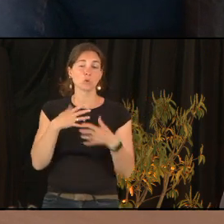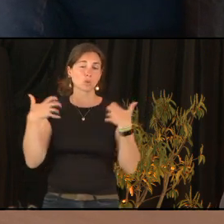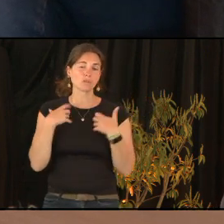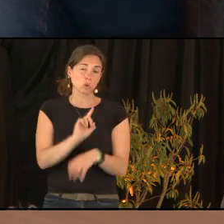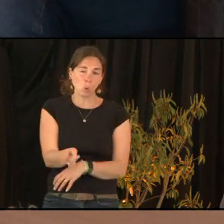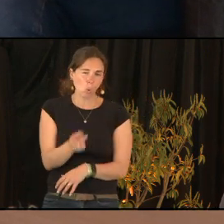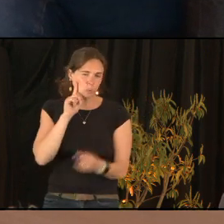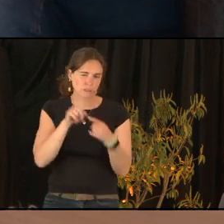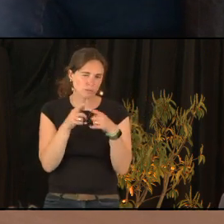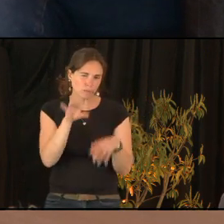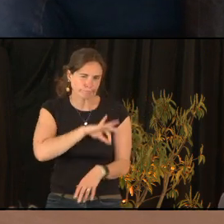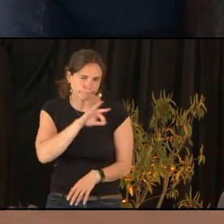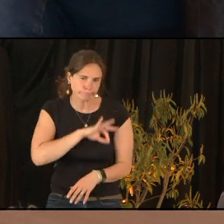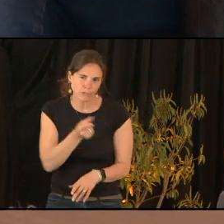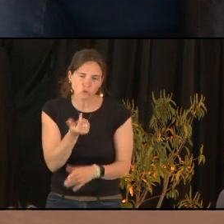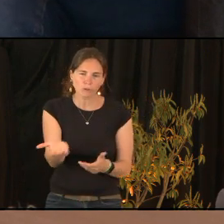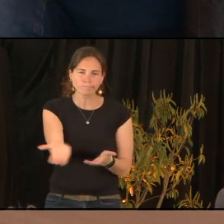scientifique.